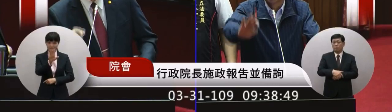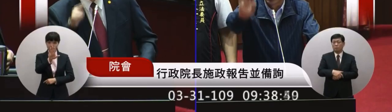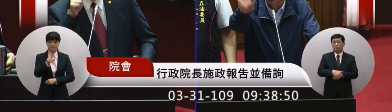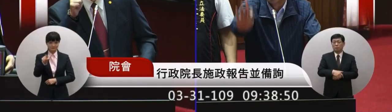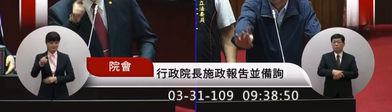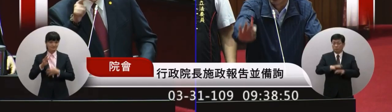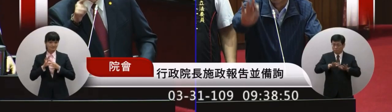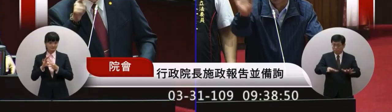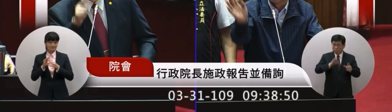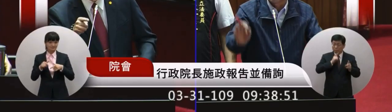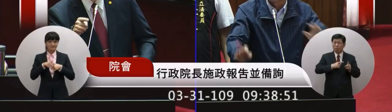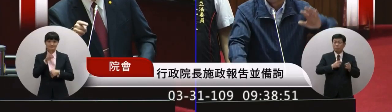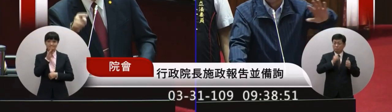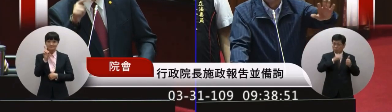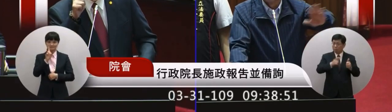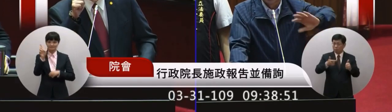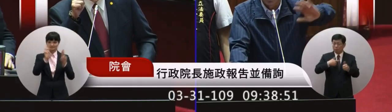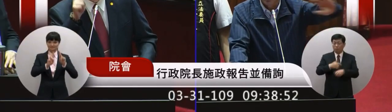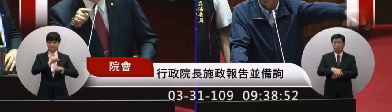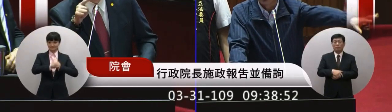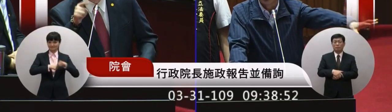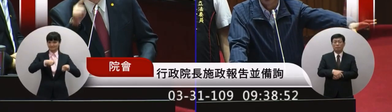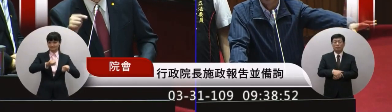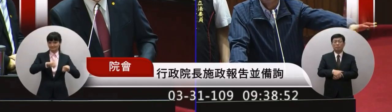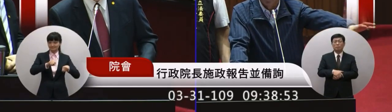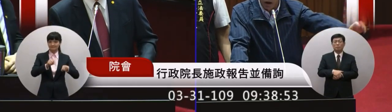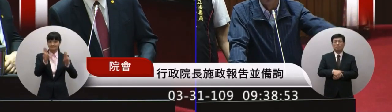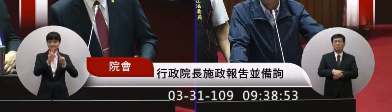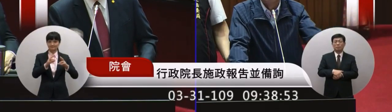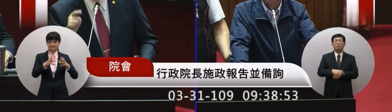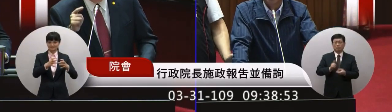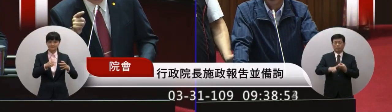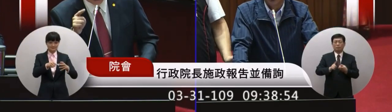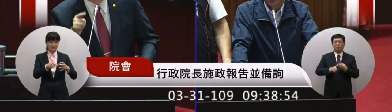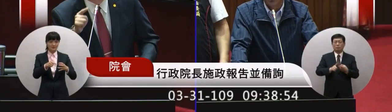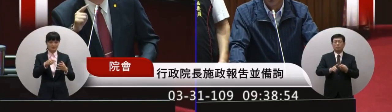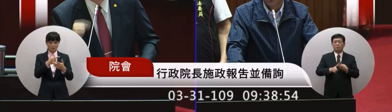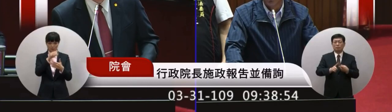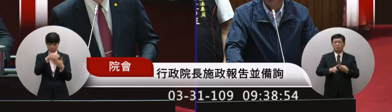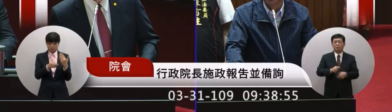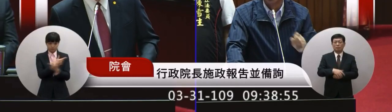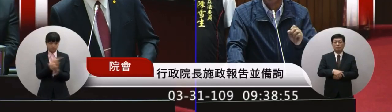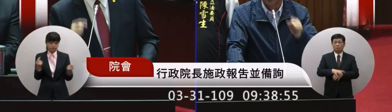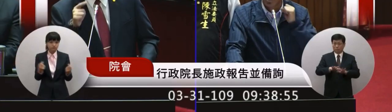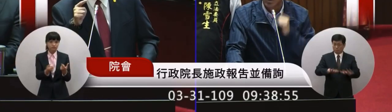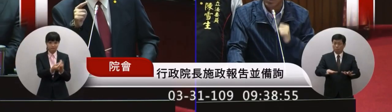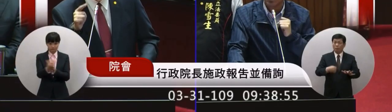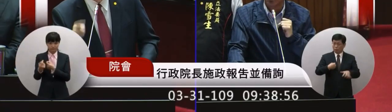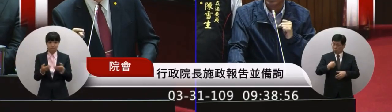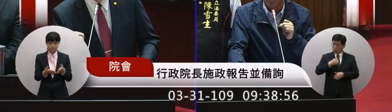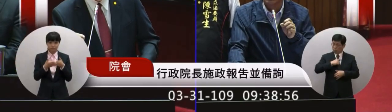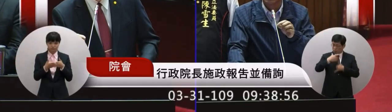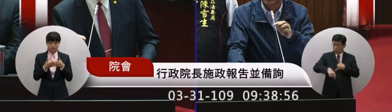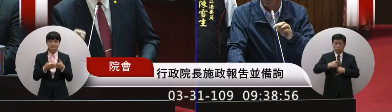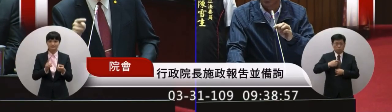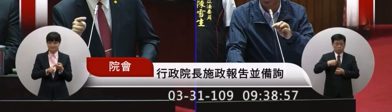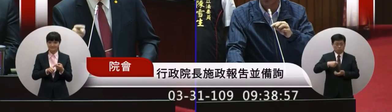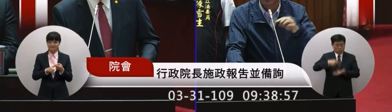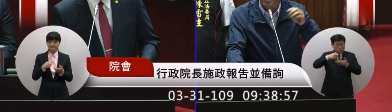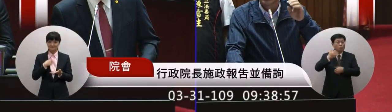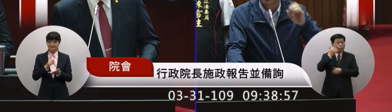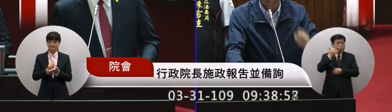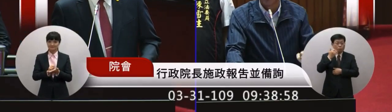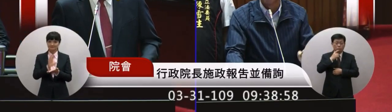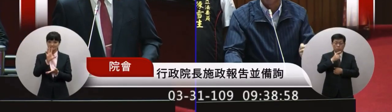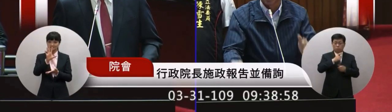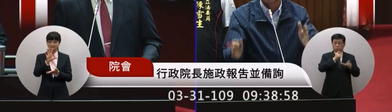心的就是电动机车的这个电池标准化。哦，你这个电池的标准化， 我个人主张，假如